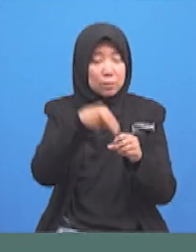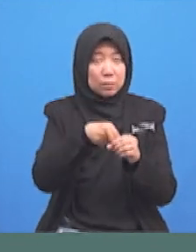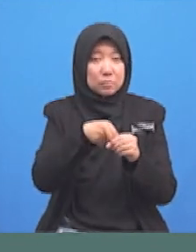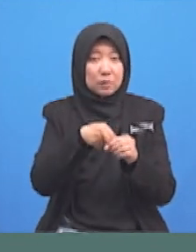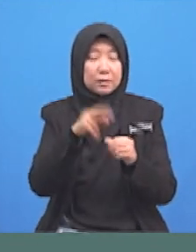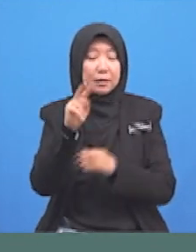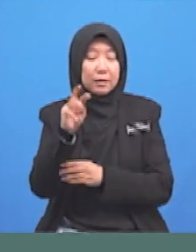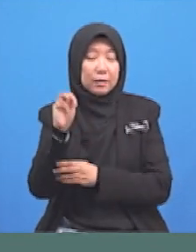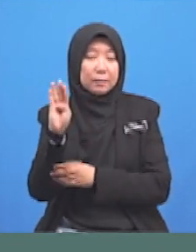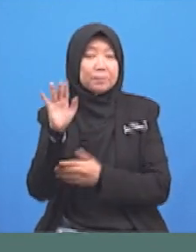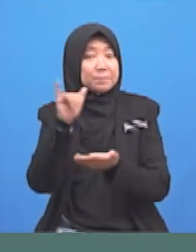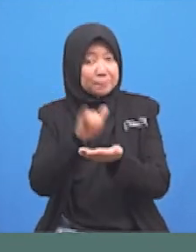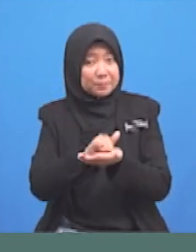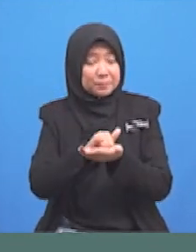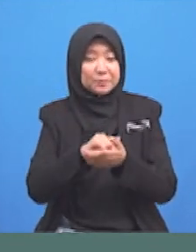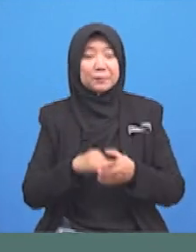Melayu Bersekutu tersebut.